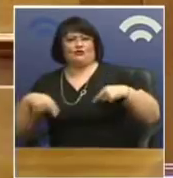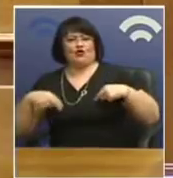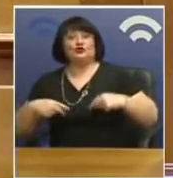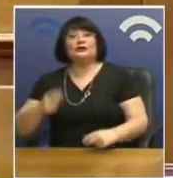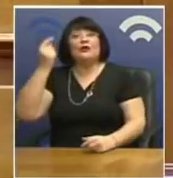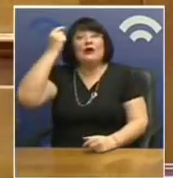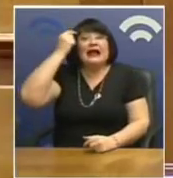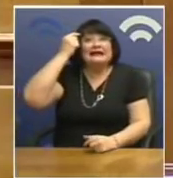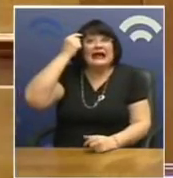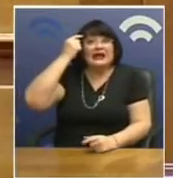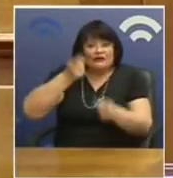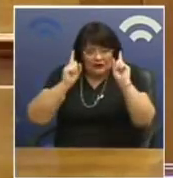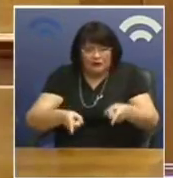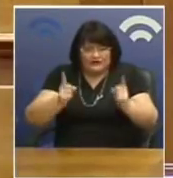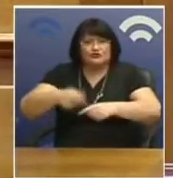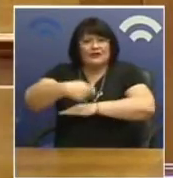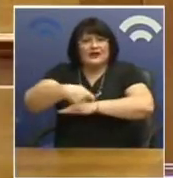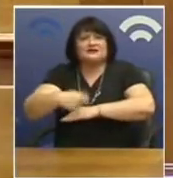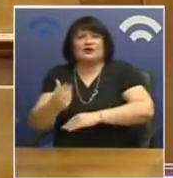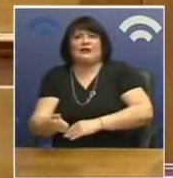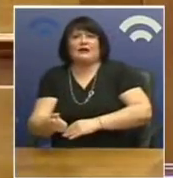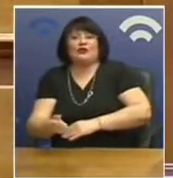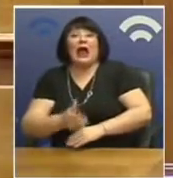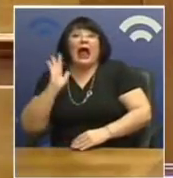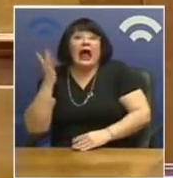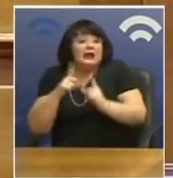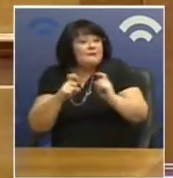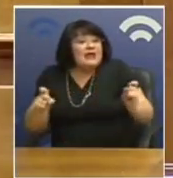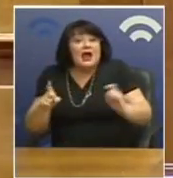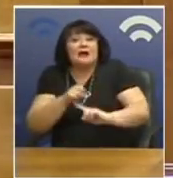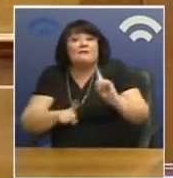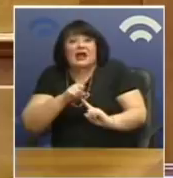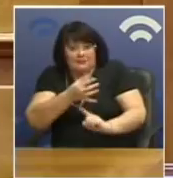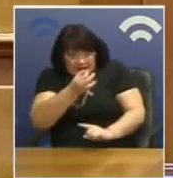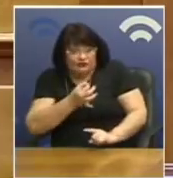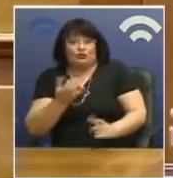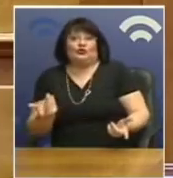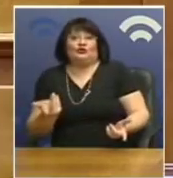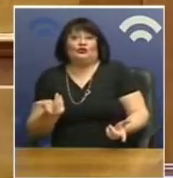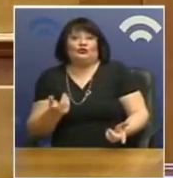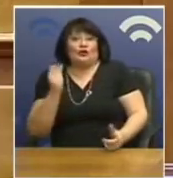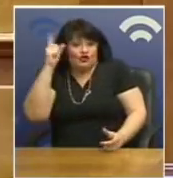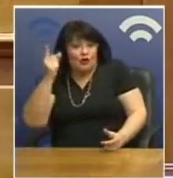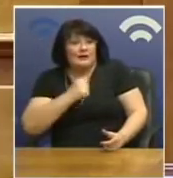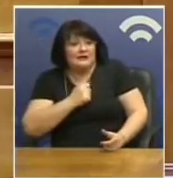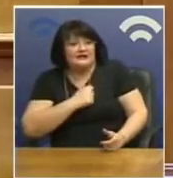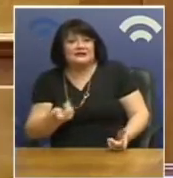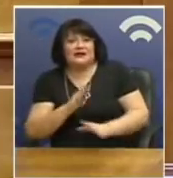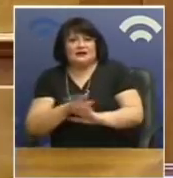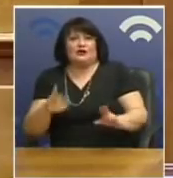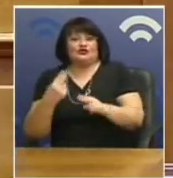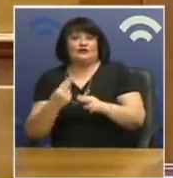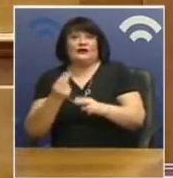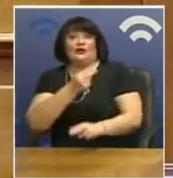ότι υπάρχει νομολογία από αυτού. Εάν, ποια είναι αυτή η νομολογία? Θέλω τη γνώμη σας. Και θέλω τη γνώμη σας. Είναι χρήσιμο το θέμα. Έχουμε